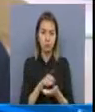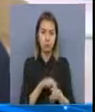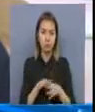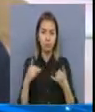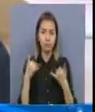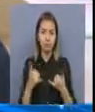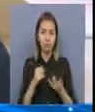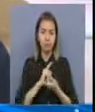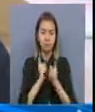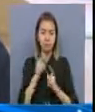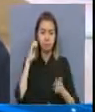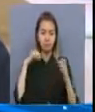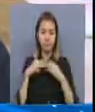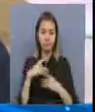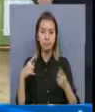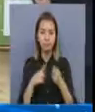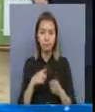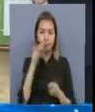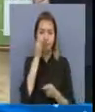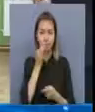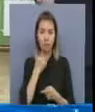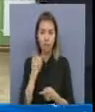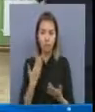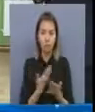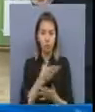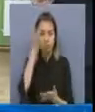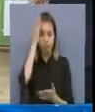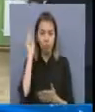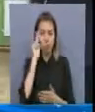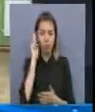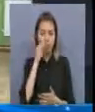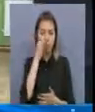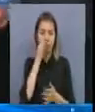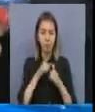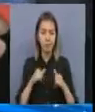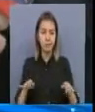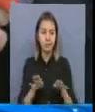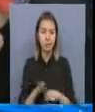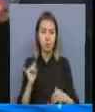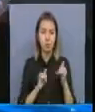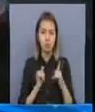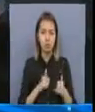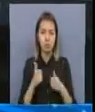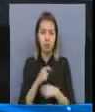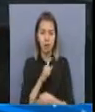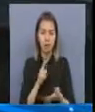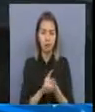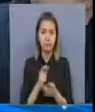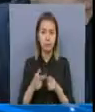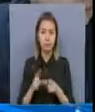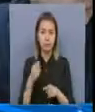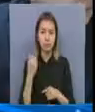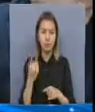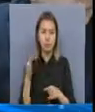Білім саласындағы өзгерістерге бейін болу және тәлімгерлердің жаңа білімді меңгеру қабілетін шыңдау. Бұл ұстаздар қауымының алдына қойылған міндет. Осы